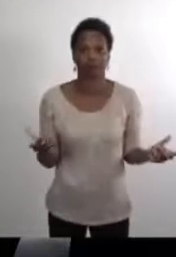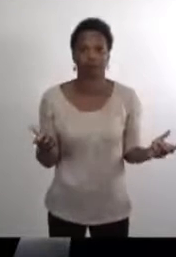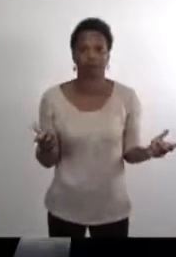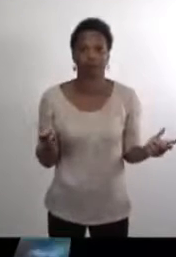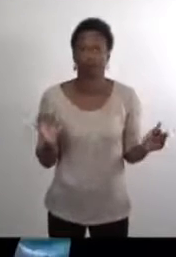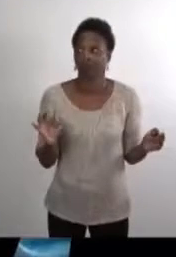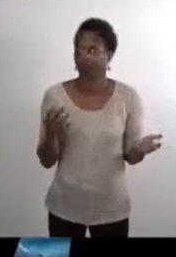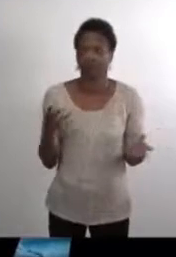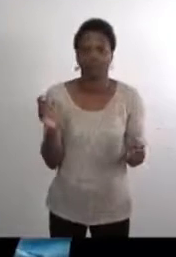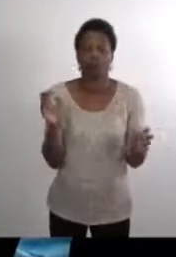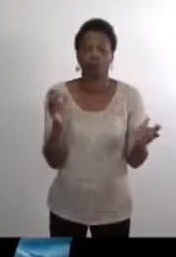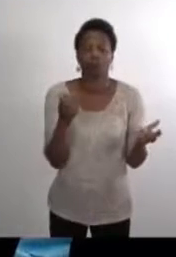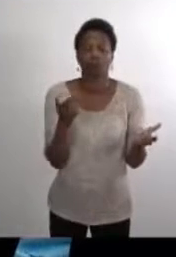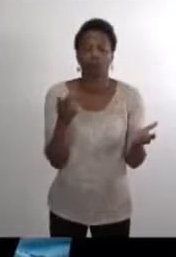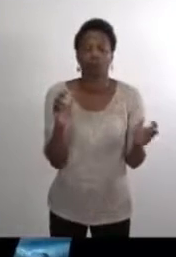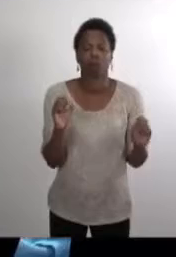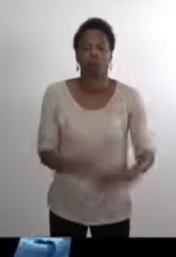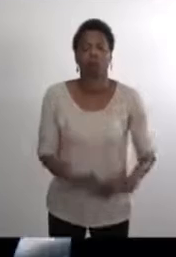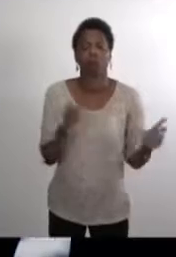les conséquences tant